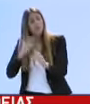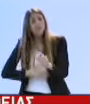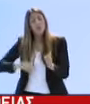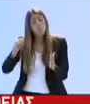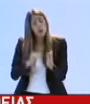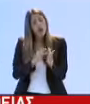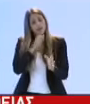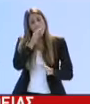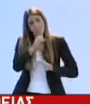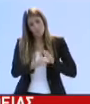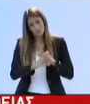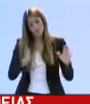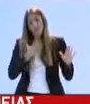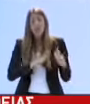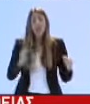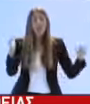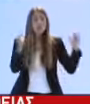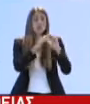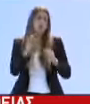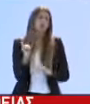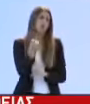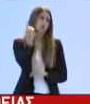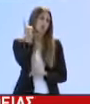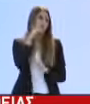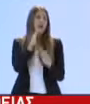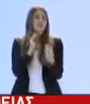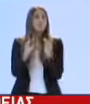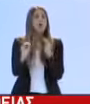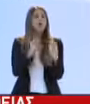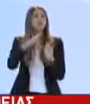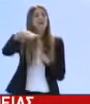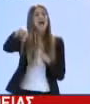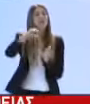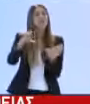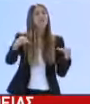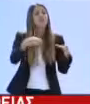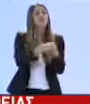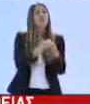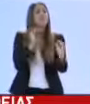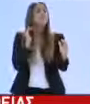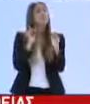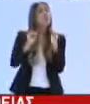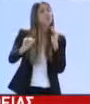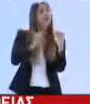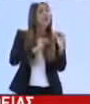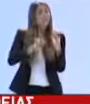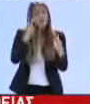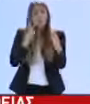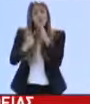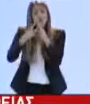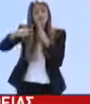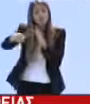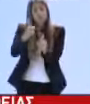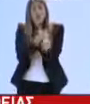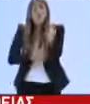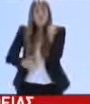τονίσω από αυτό εδώ πέρα το βήμα. Η προστασία των αδυνάτων και η μέρημνα για αυτούς είναι απόλυτη προτεραιότητα